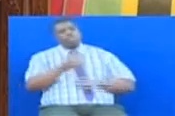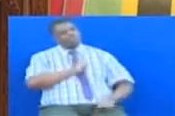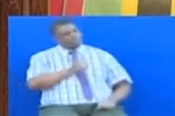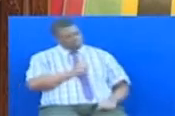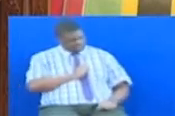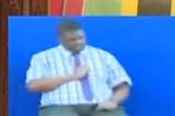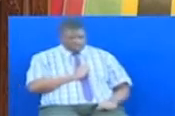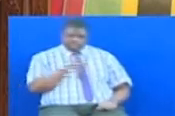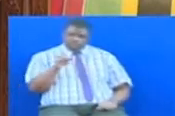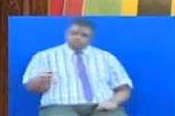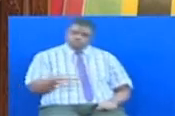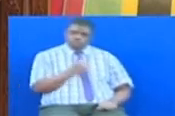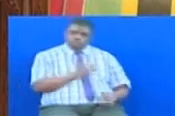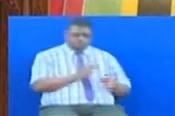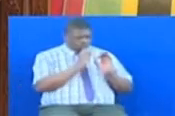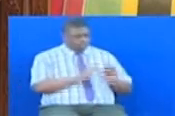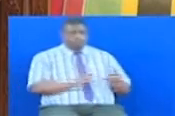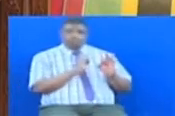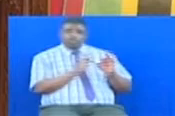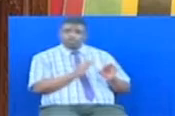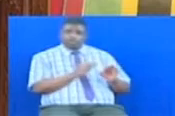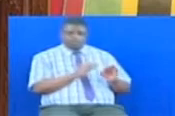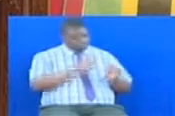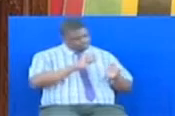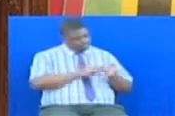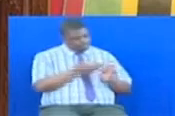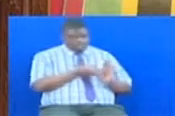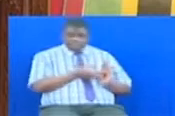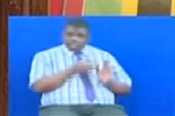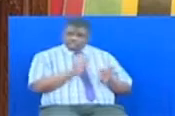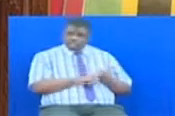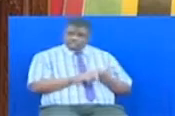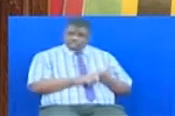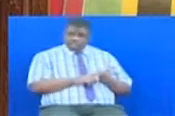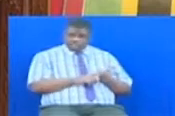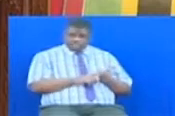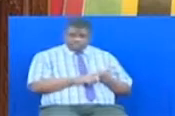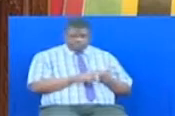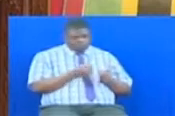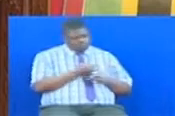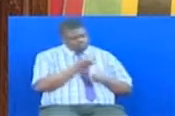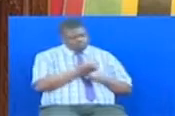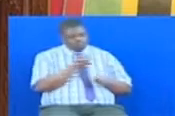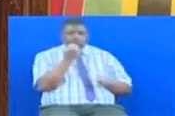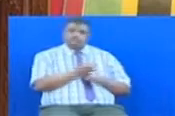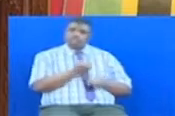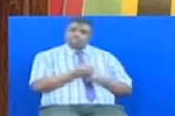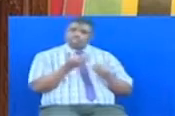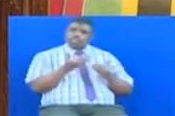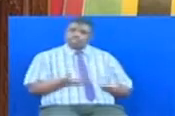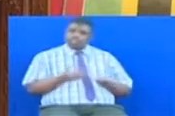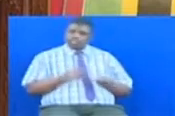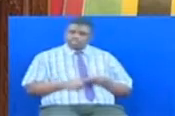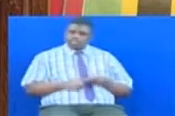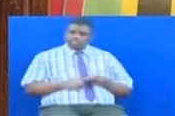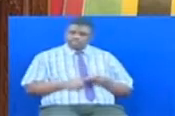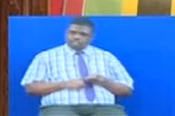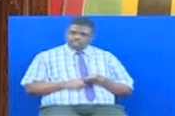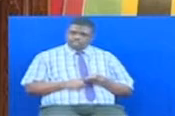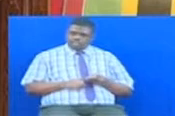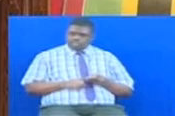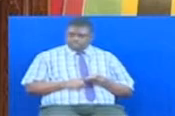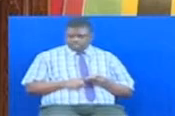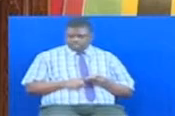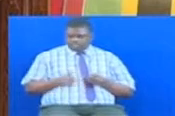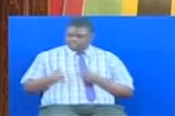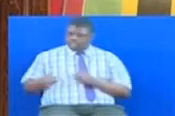twendeni tukaboreshe bima, tukalete huo mkakati ambao unafanywa sasa hivi kazi ili kuwepo na uadilifu. Na ndio maana rais